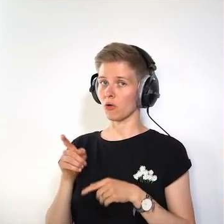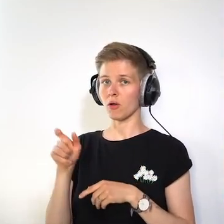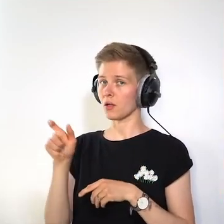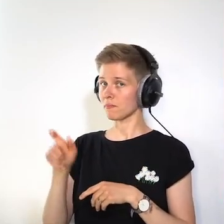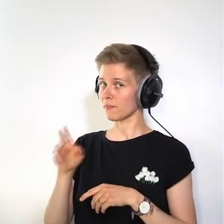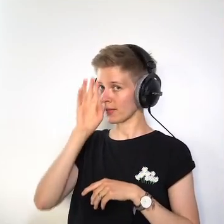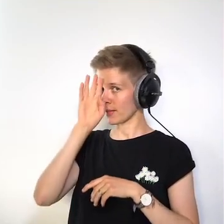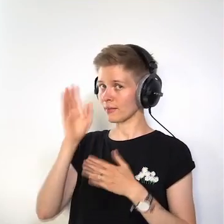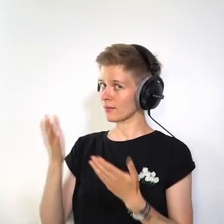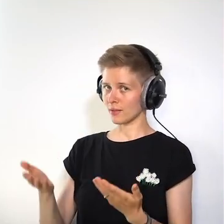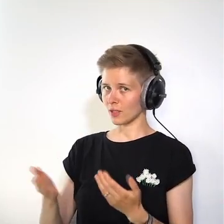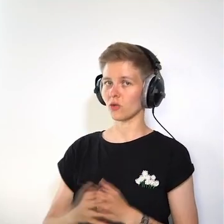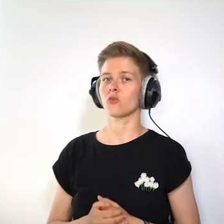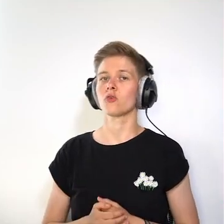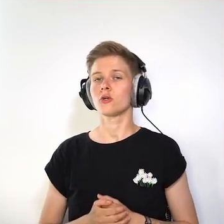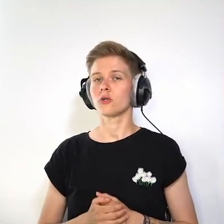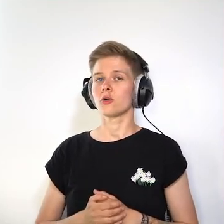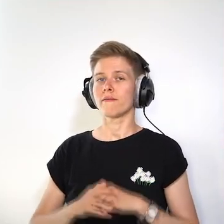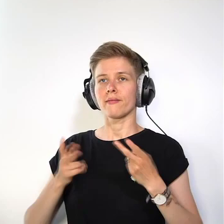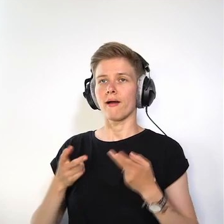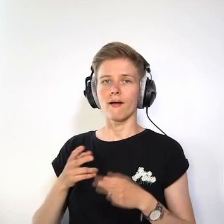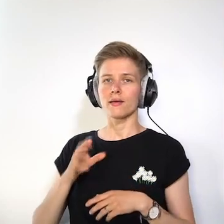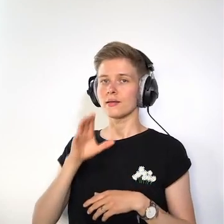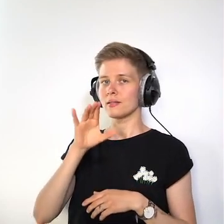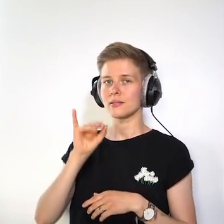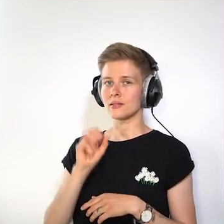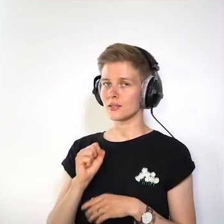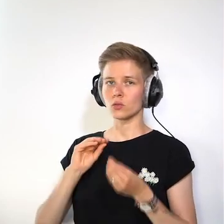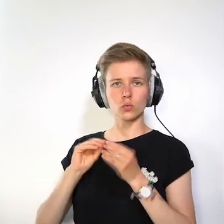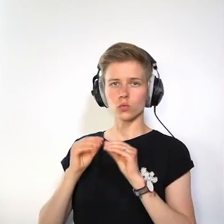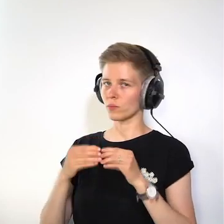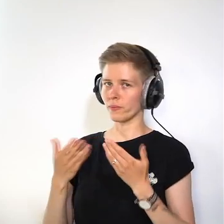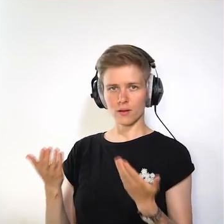henkilö taikka sitten siis sukupuolinen henkilö myös myöhemmissä